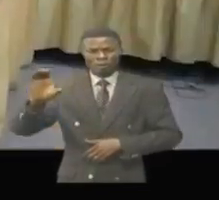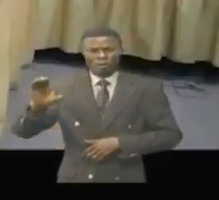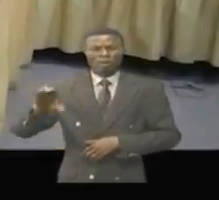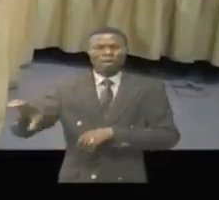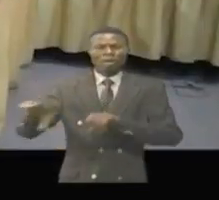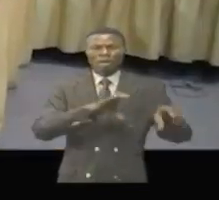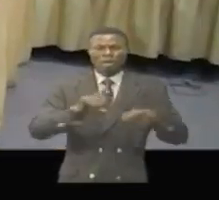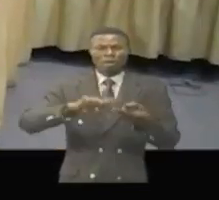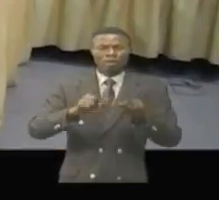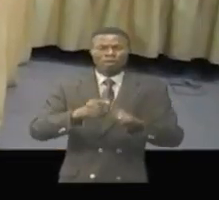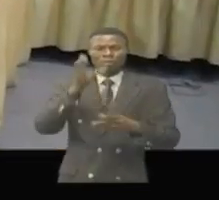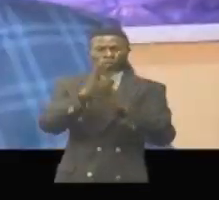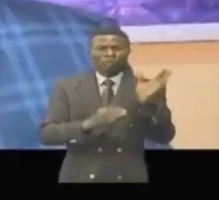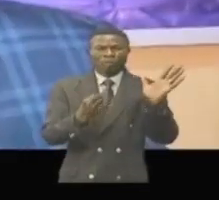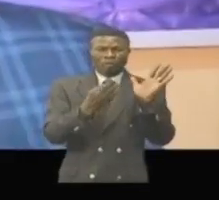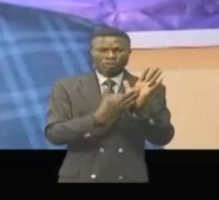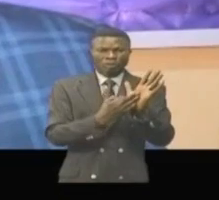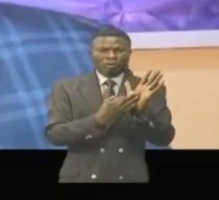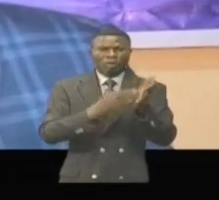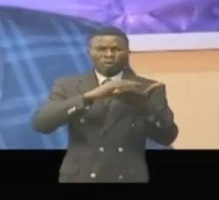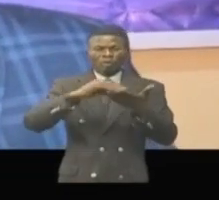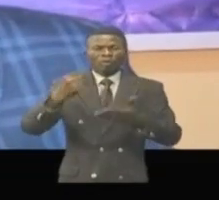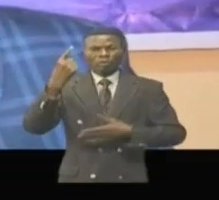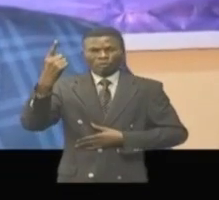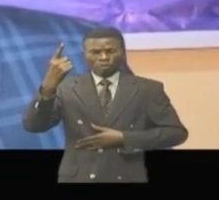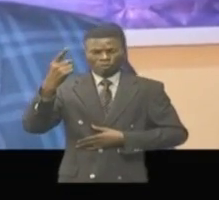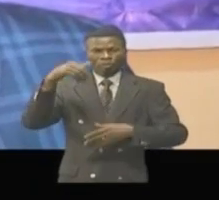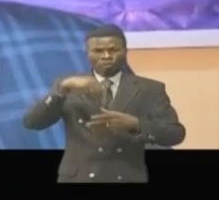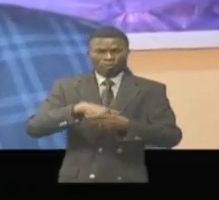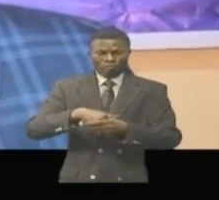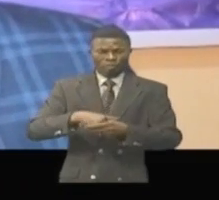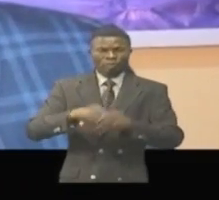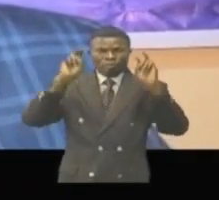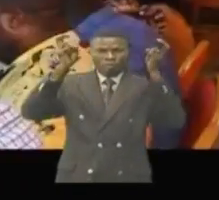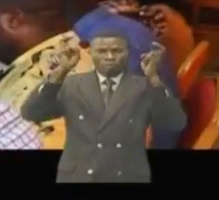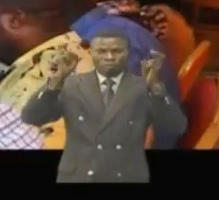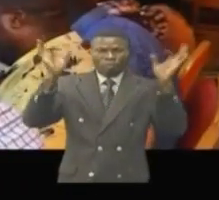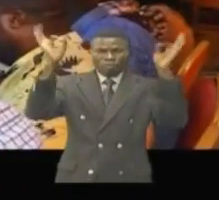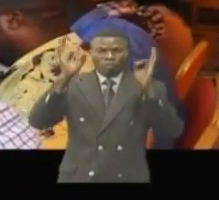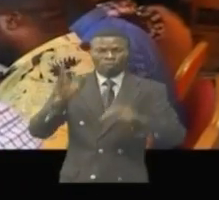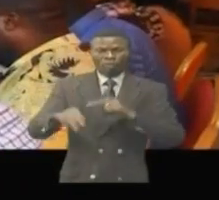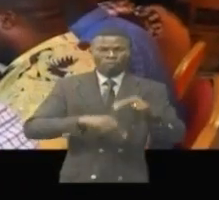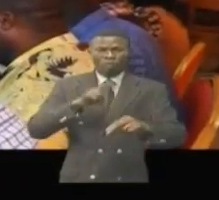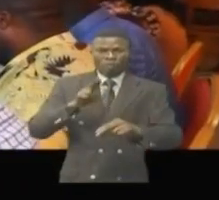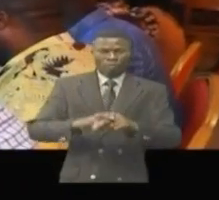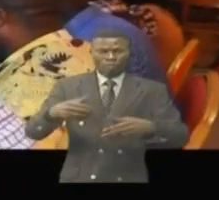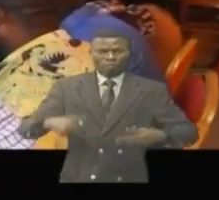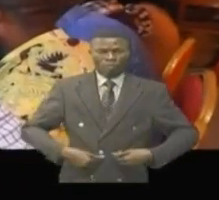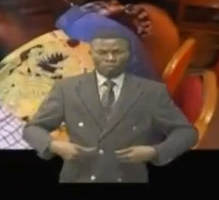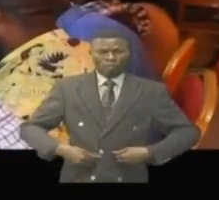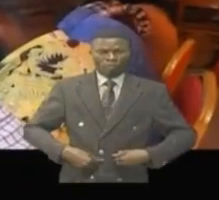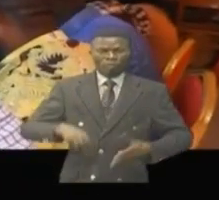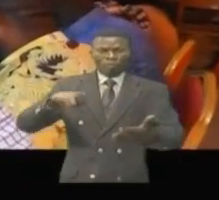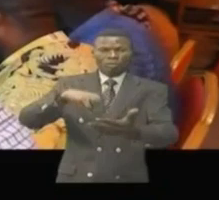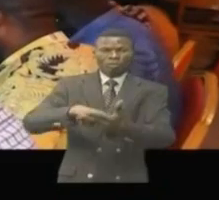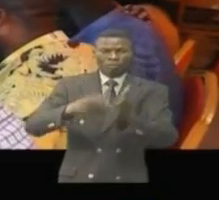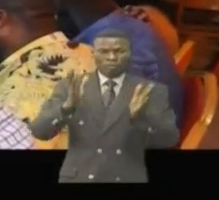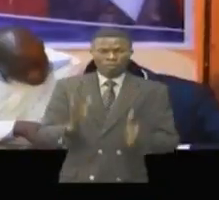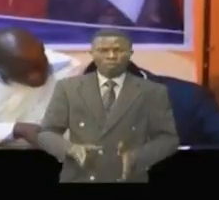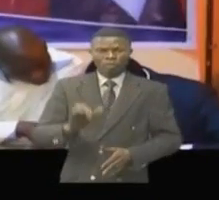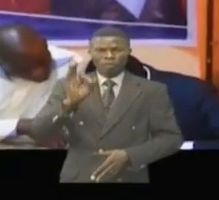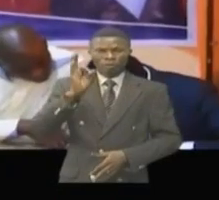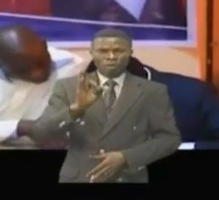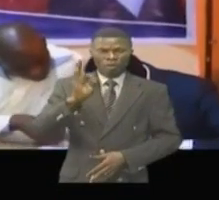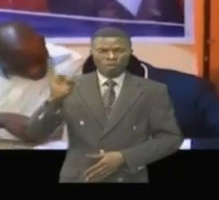au chapitre 8 du premier verset. C'est autour de ce thème que la Fédération Nationale de Jeunes Protestants, FNJP